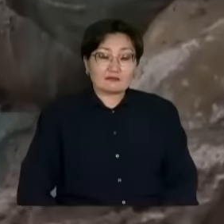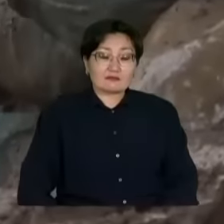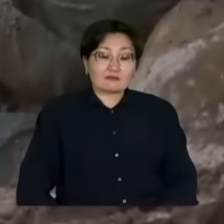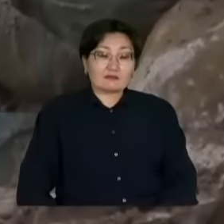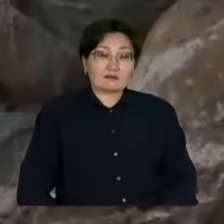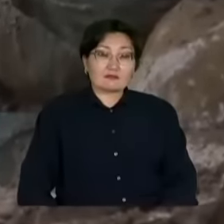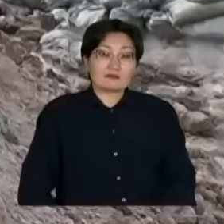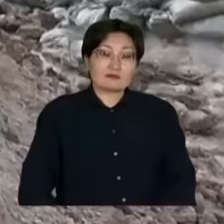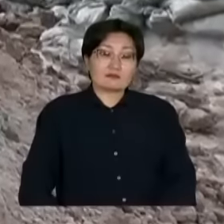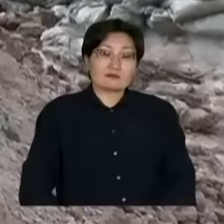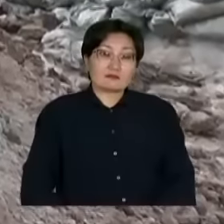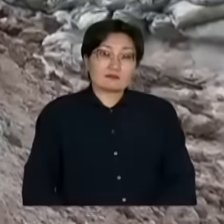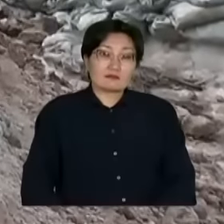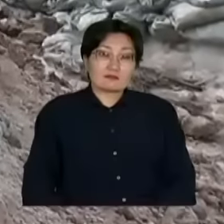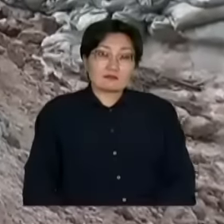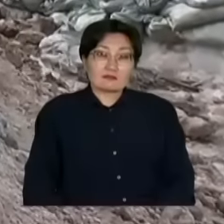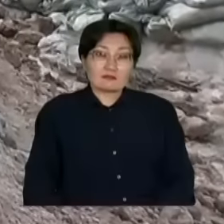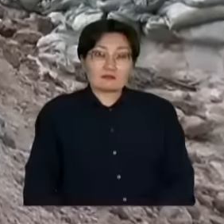ахмедханов телеканал